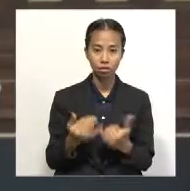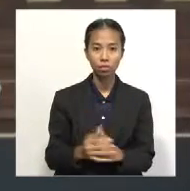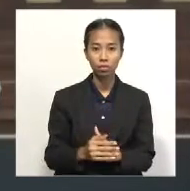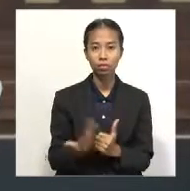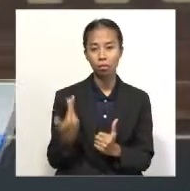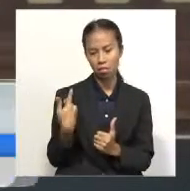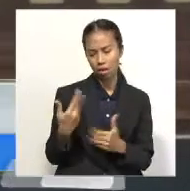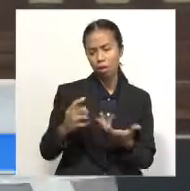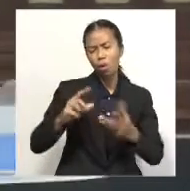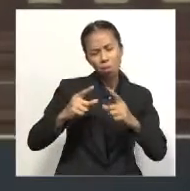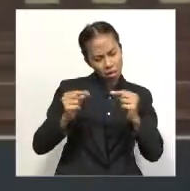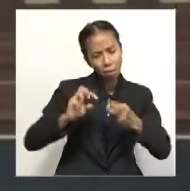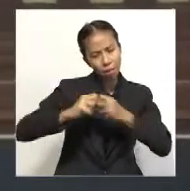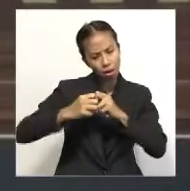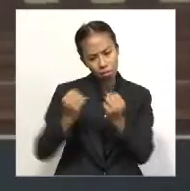ร้อนแรง